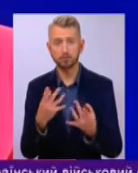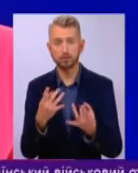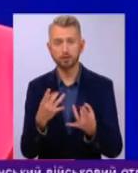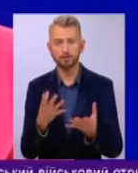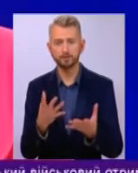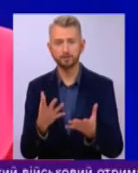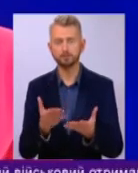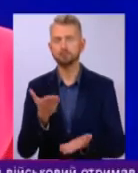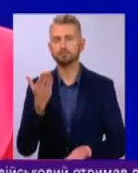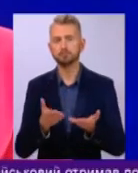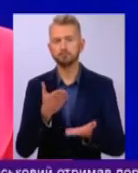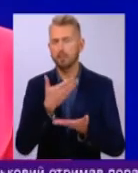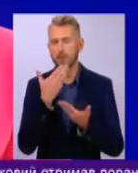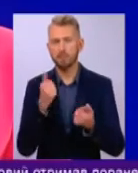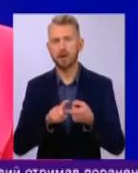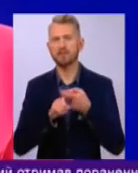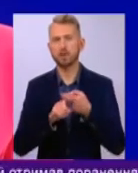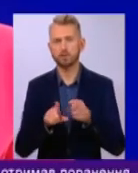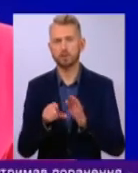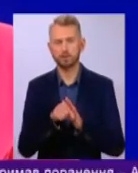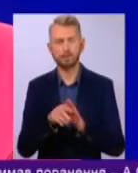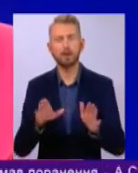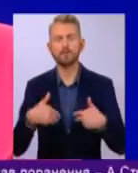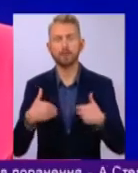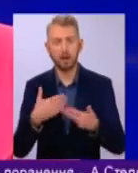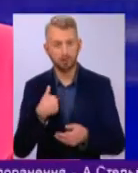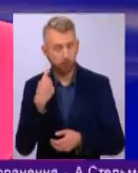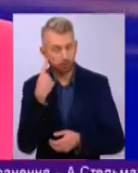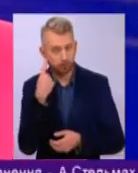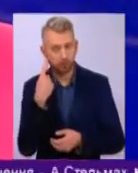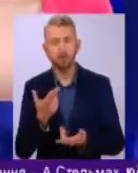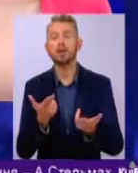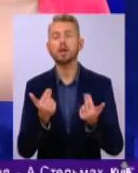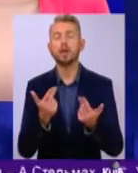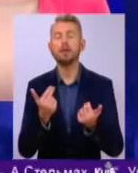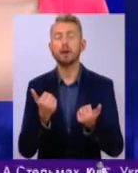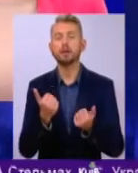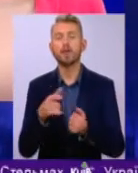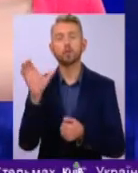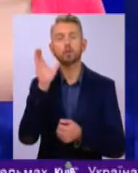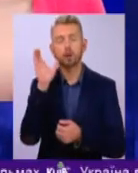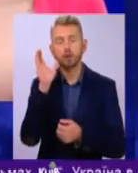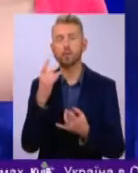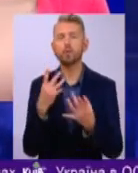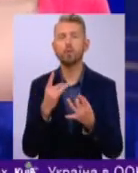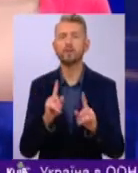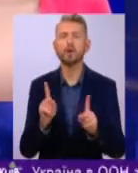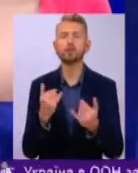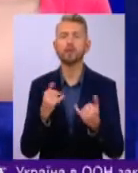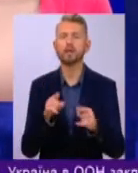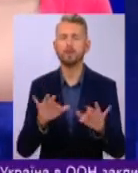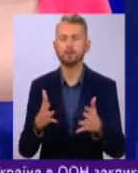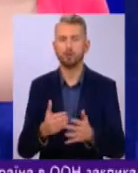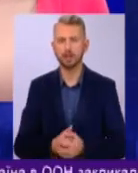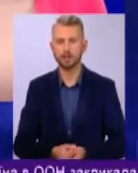Немає, очевидно, у нас зв'язку з Тарасом Левченком. Вітаю, Лілю. Чи мене чутно? Так, ти в ефірі. Будь ласка, розповідай, що там зараз